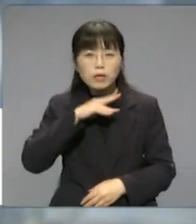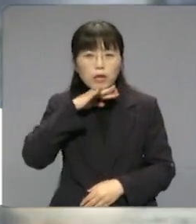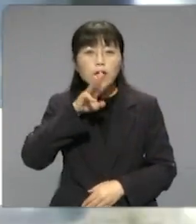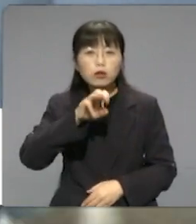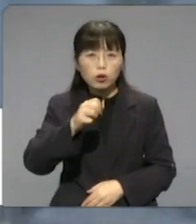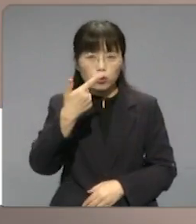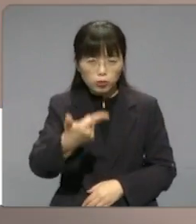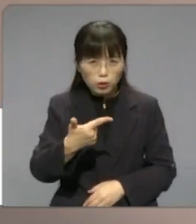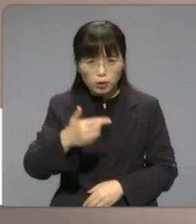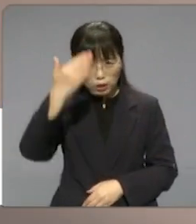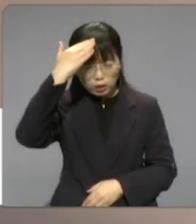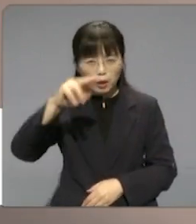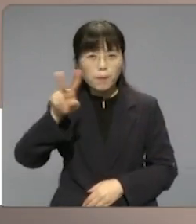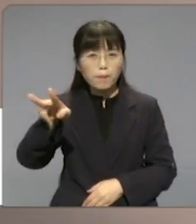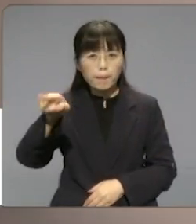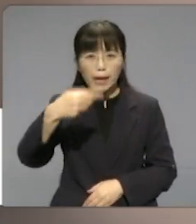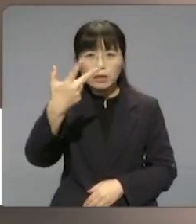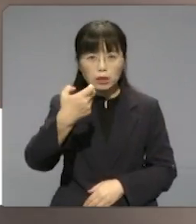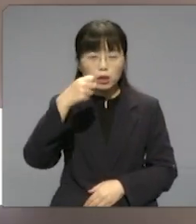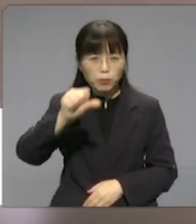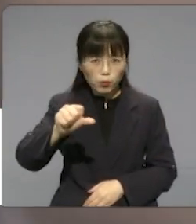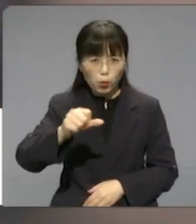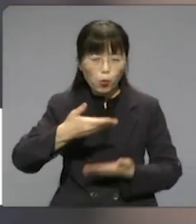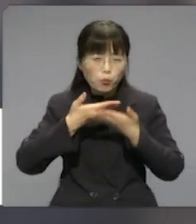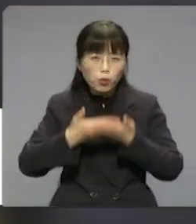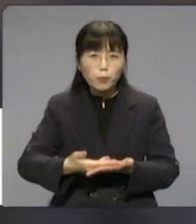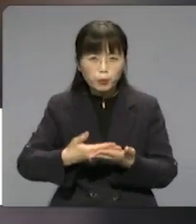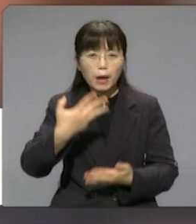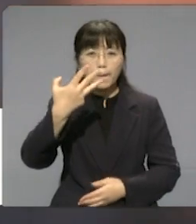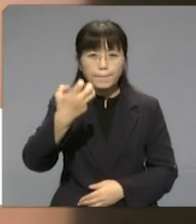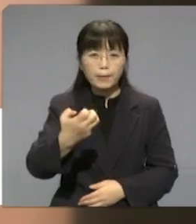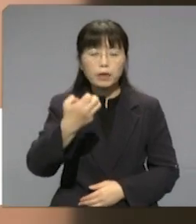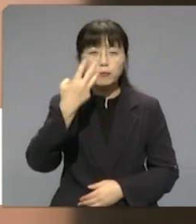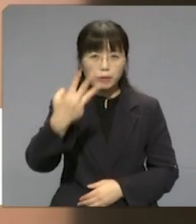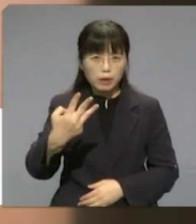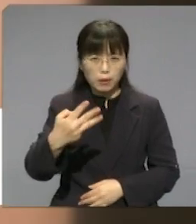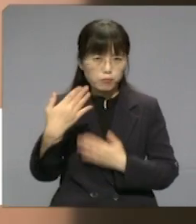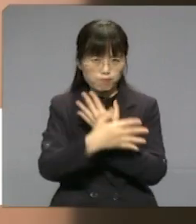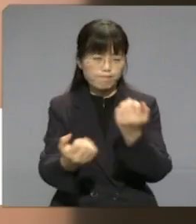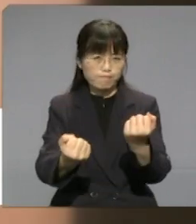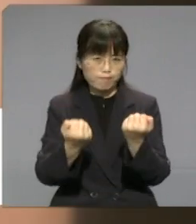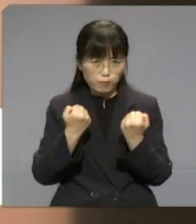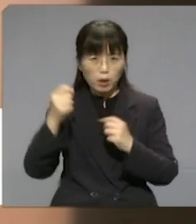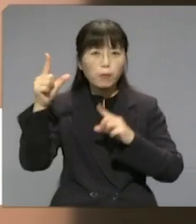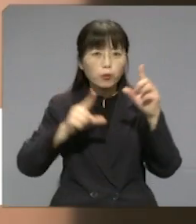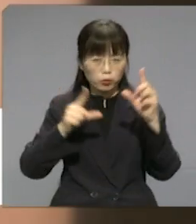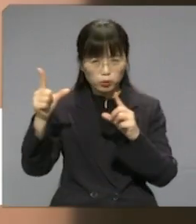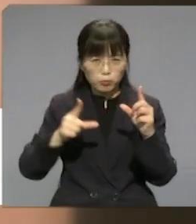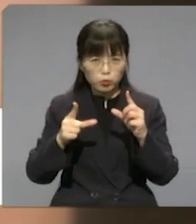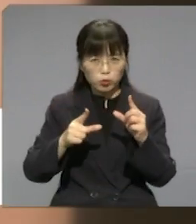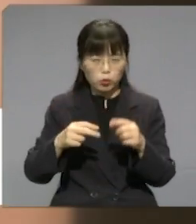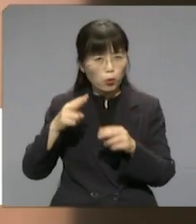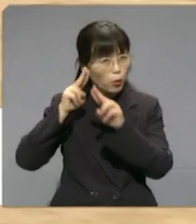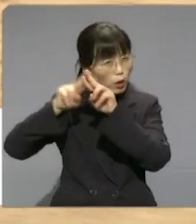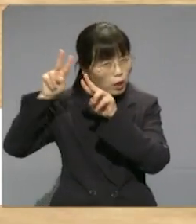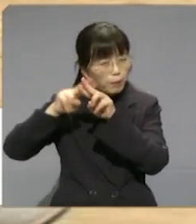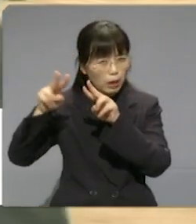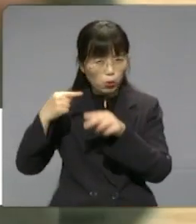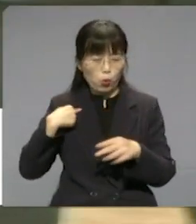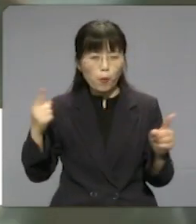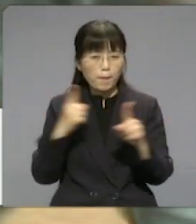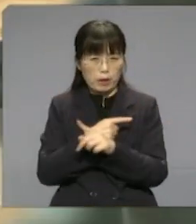36살에 키 175cm 몸무게 83kg 건장한 체격 이발하고 옷을